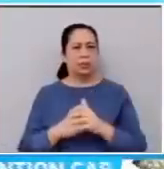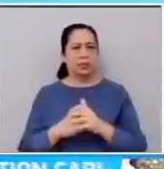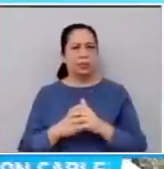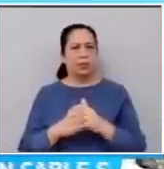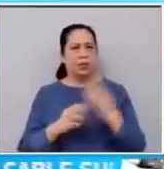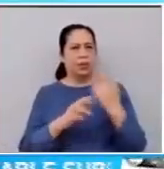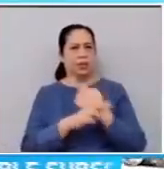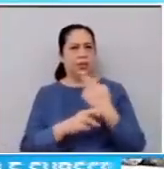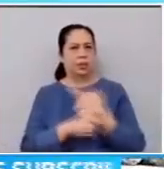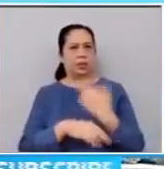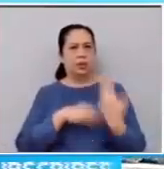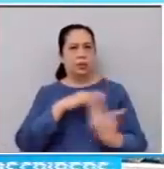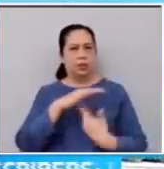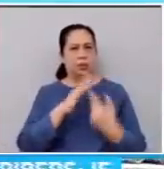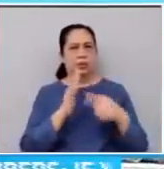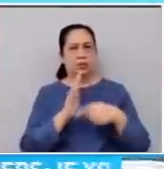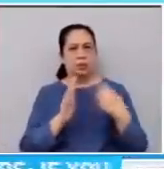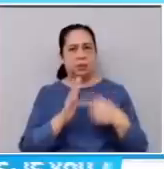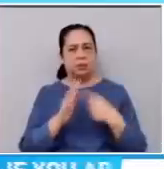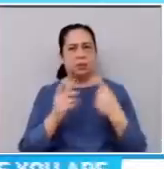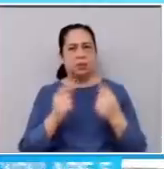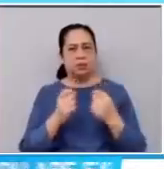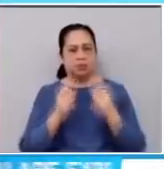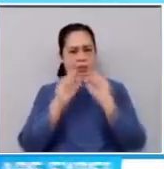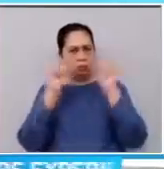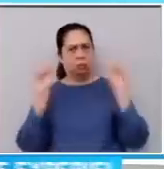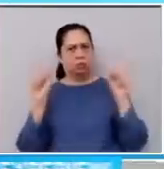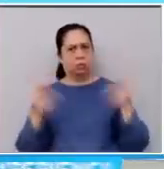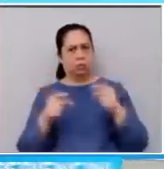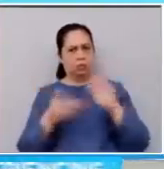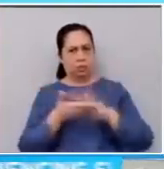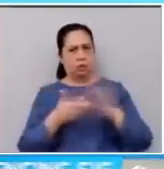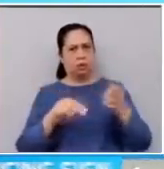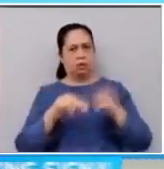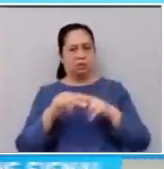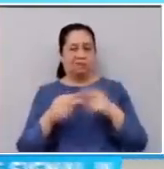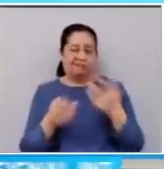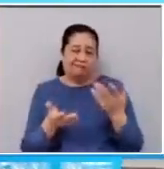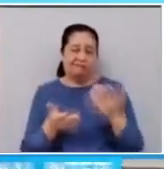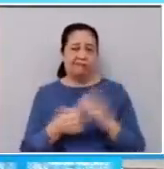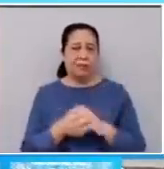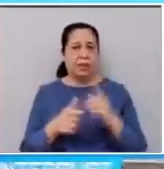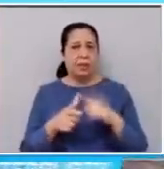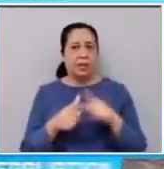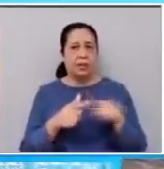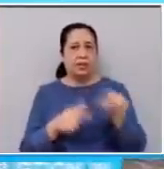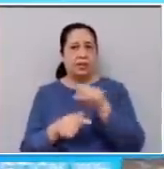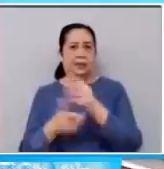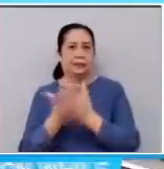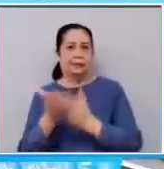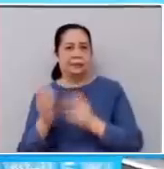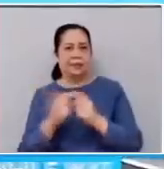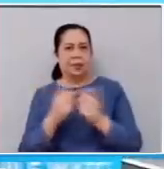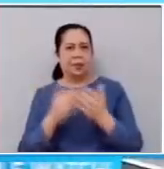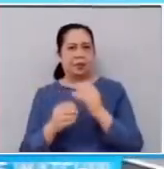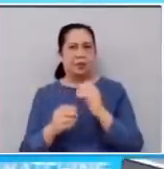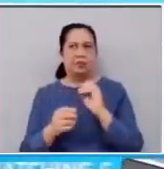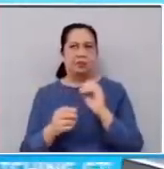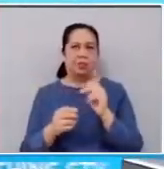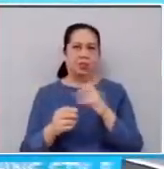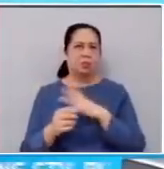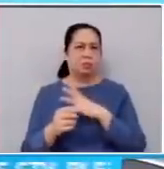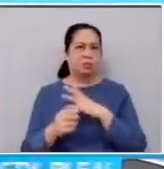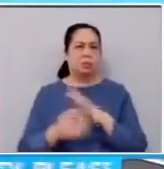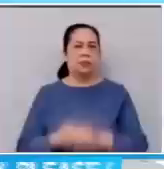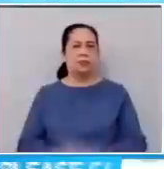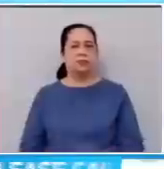na minsan ano, nagugulat, bigla na lang tumataas yung presyo. Tapos yung iba naman, halos okay lang. Bam Alegre,